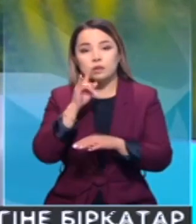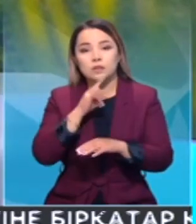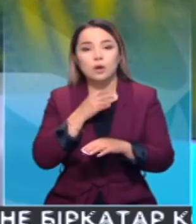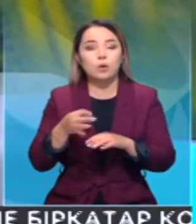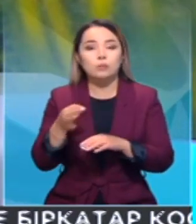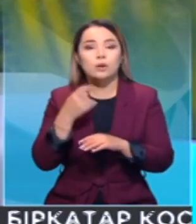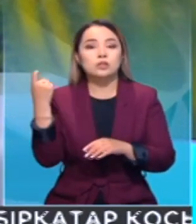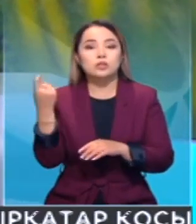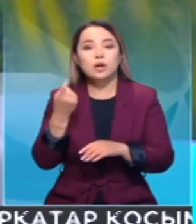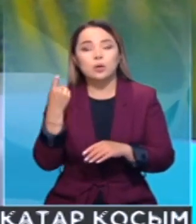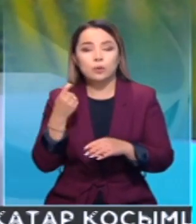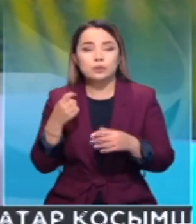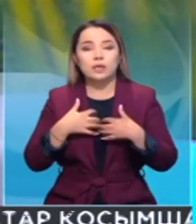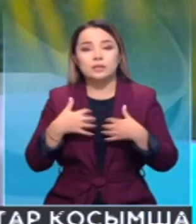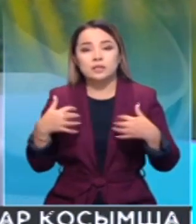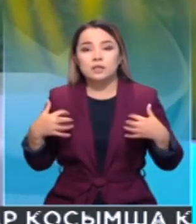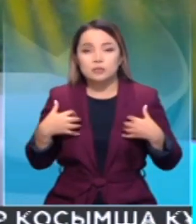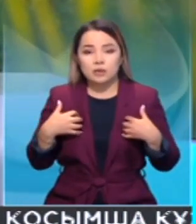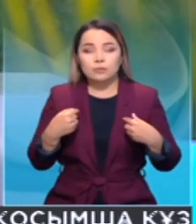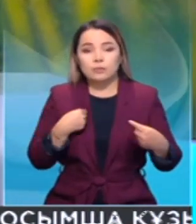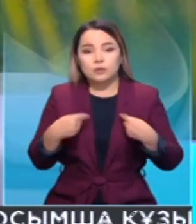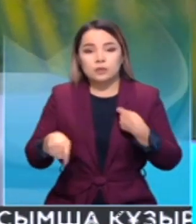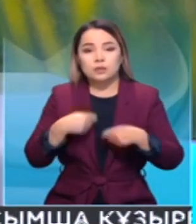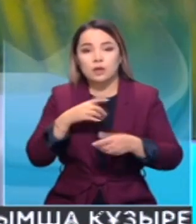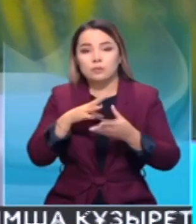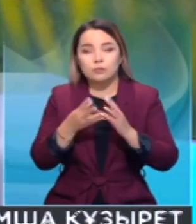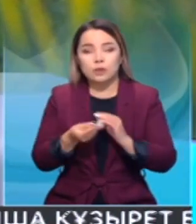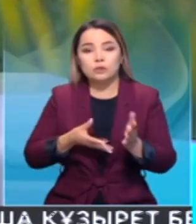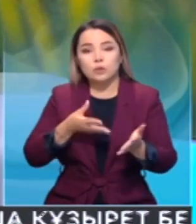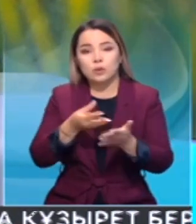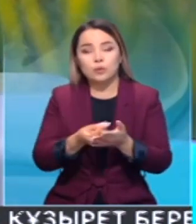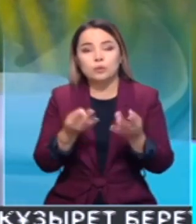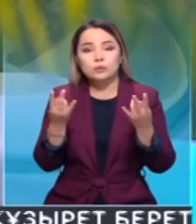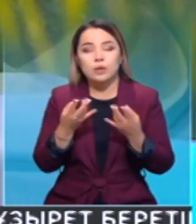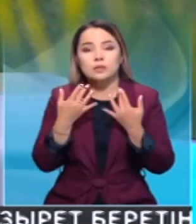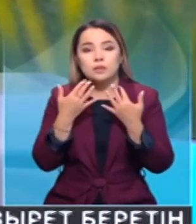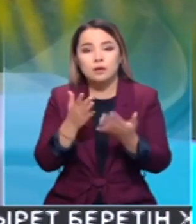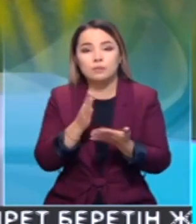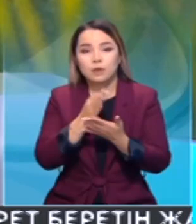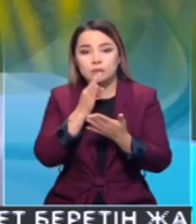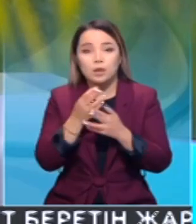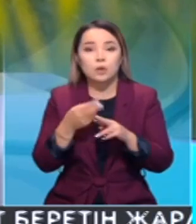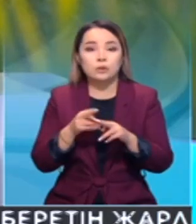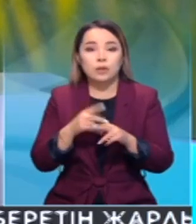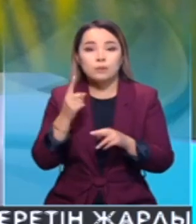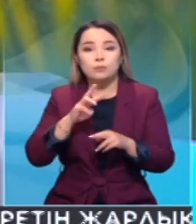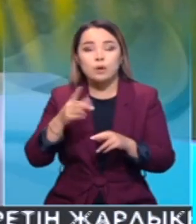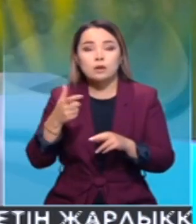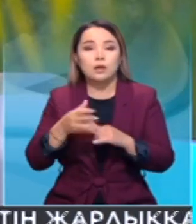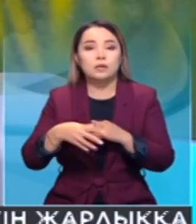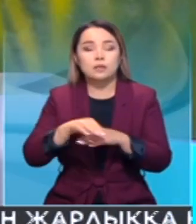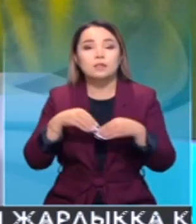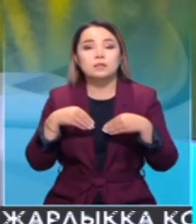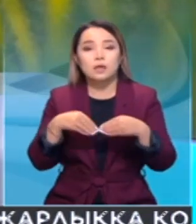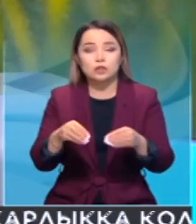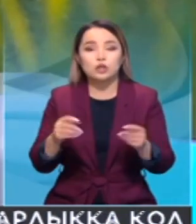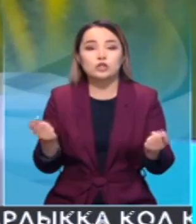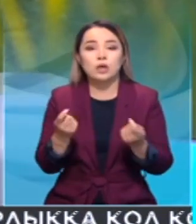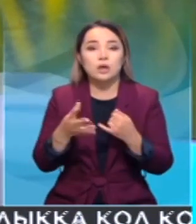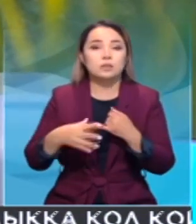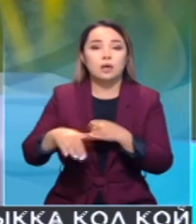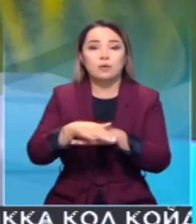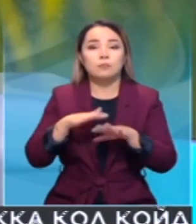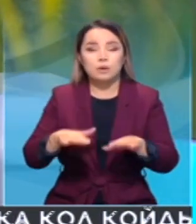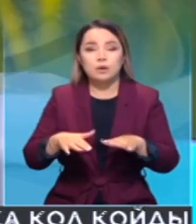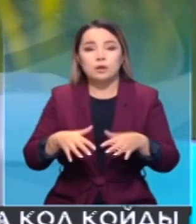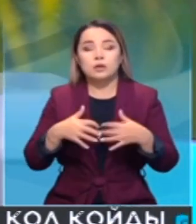Батыс Қазақстан облысында шаруалар кейіктен келген шығынға өтемақы төлеуді талап етіп отыр. Айтуларынша 1 миллион гектар егістікпен жайылым жерді